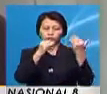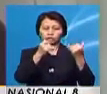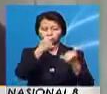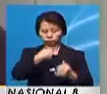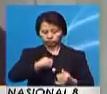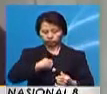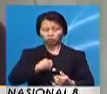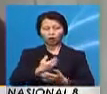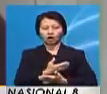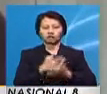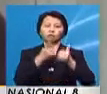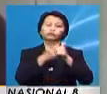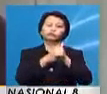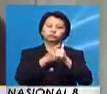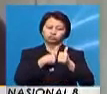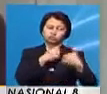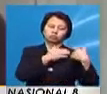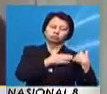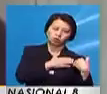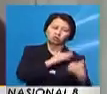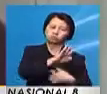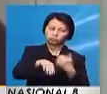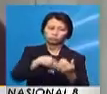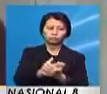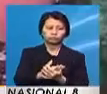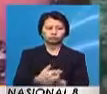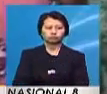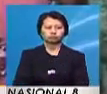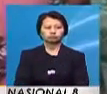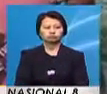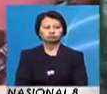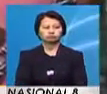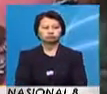sulung boleh jadi harapan sekarang ni.